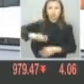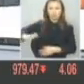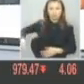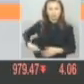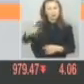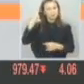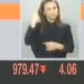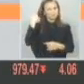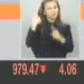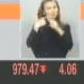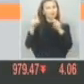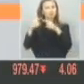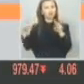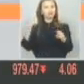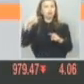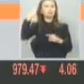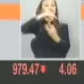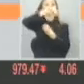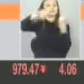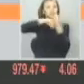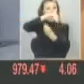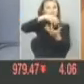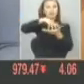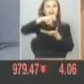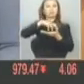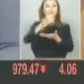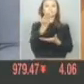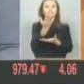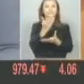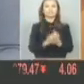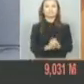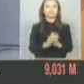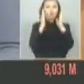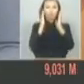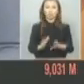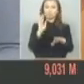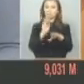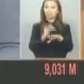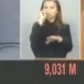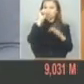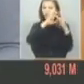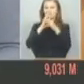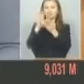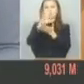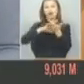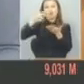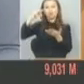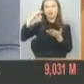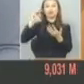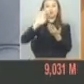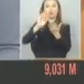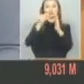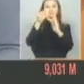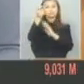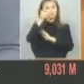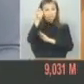ามรายละเอียดของเรื่องนี้จากคุณรุ่งทิพย์ครับ ขอบคุณค่ะนักวิชาการจากมหาวิทยาลัยธรรมศาสตร์นะคะให้ความเห็นว่ากัมพูชานั้นยังคงมีศักยภ